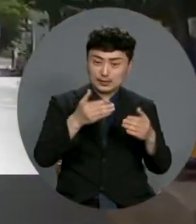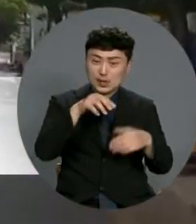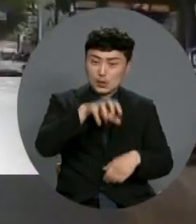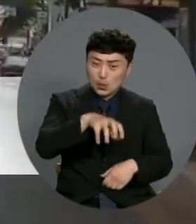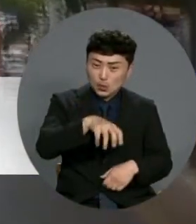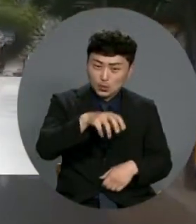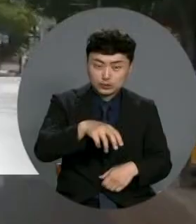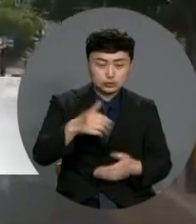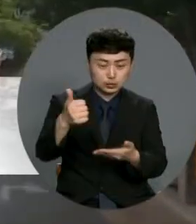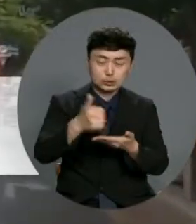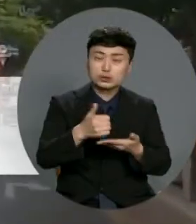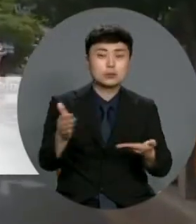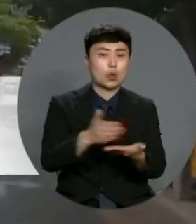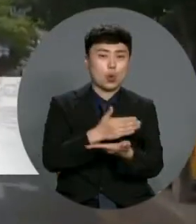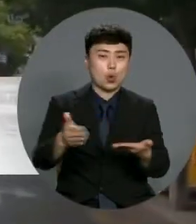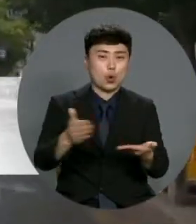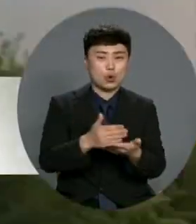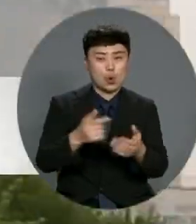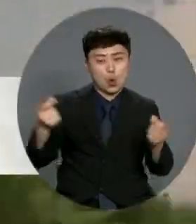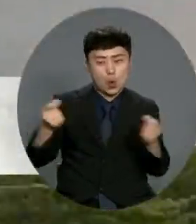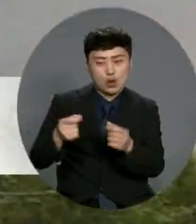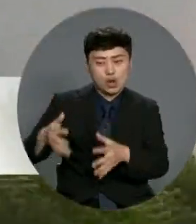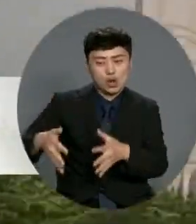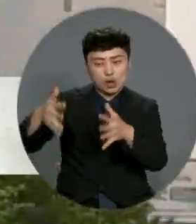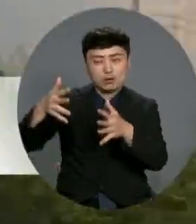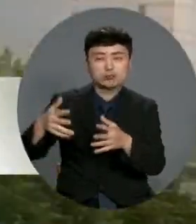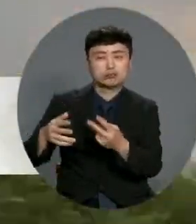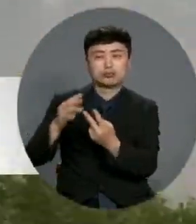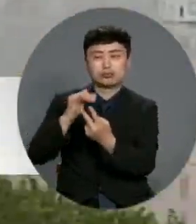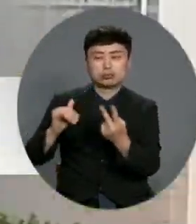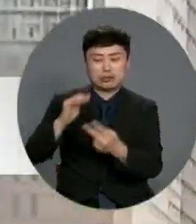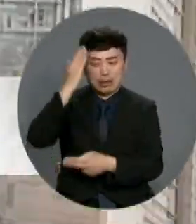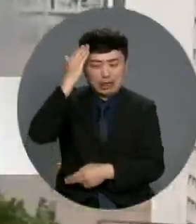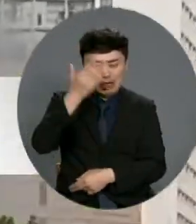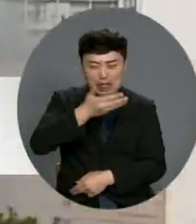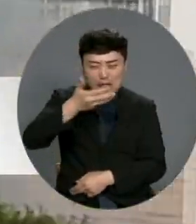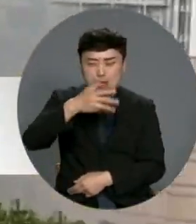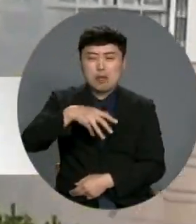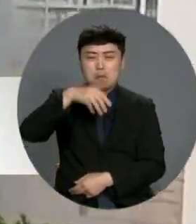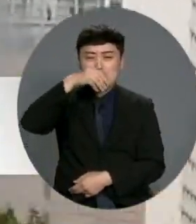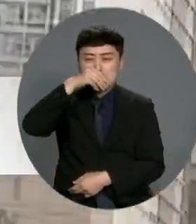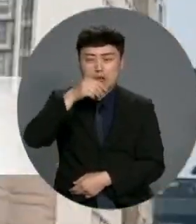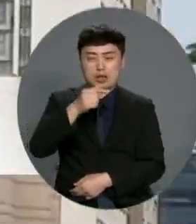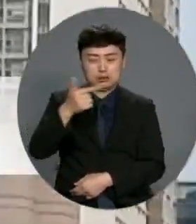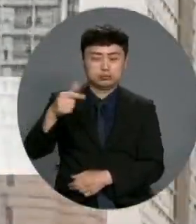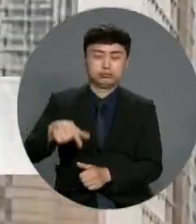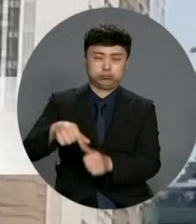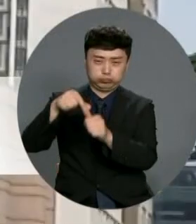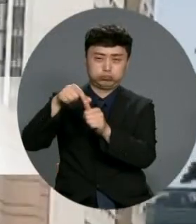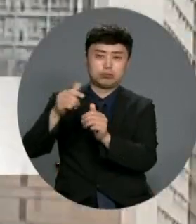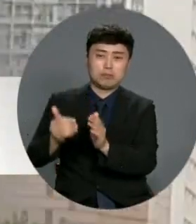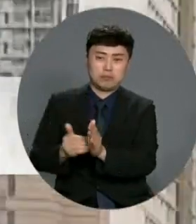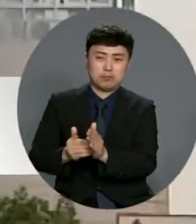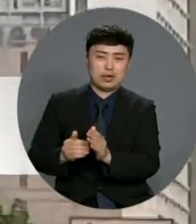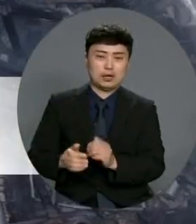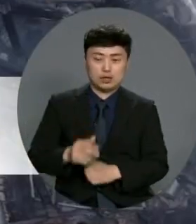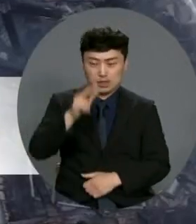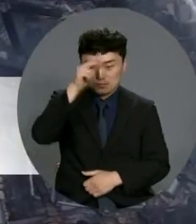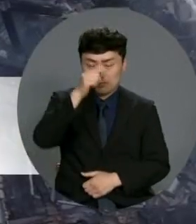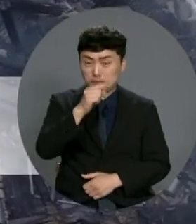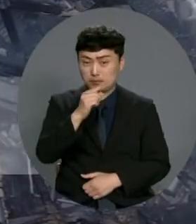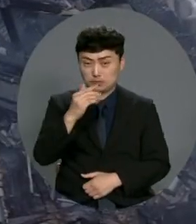시간으로 손님이 없었는데 인근 건물에 있던 두 명이 연기를 마셔 구급대원에 의해 구조됐습니다.